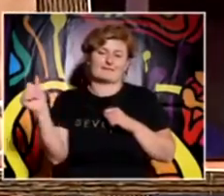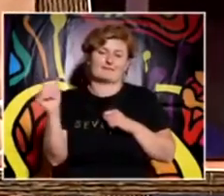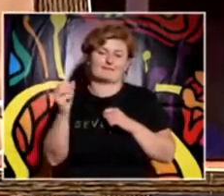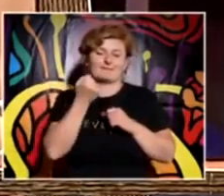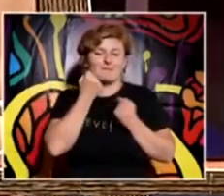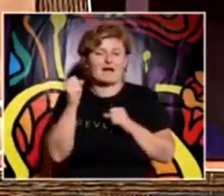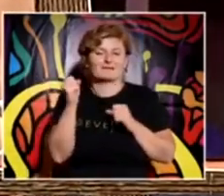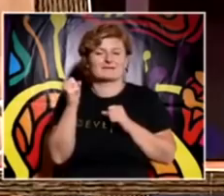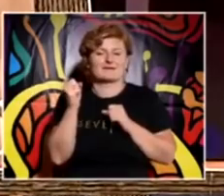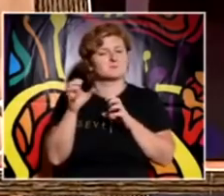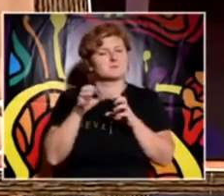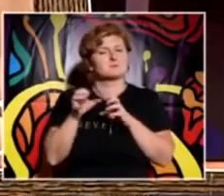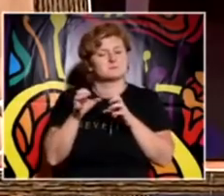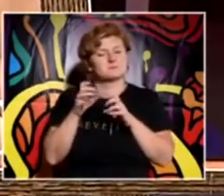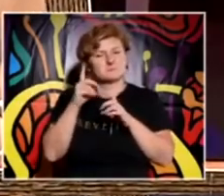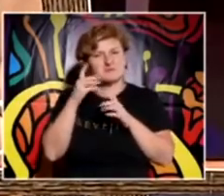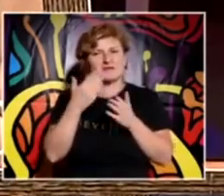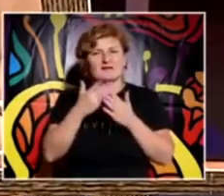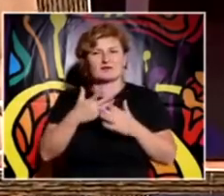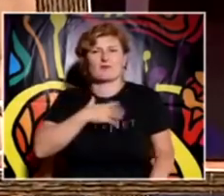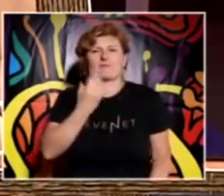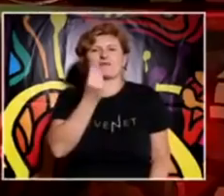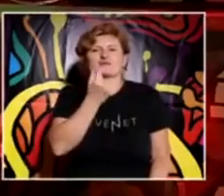właśnie. Dlatego mamy jeszcze co jeść. Tak.